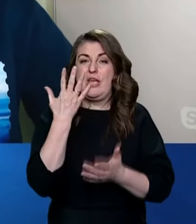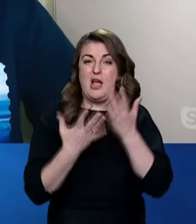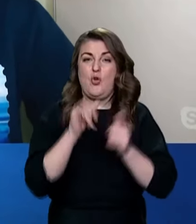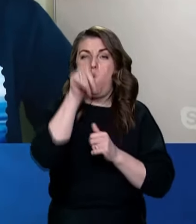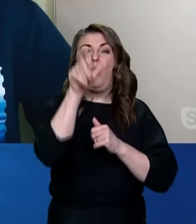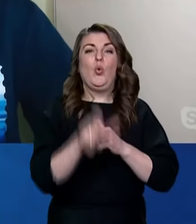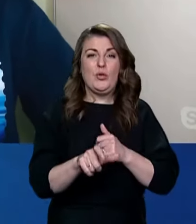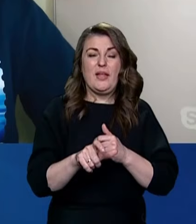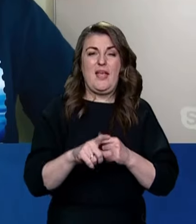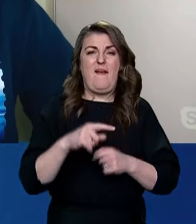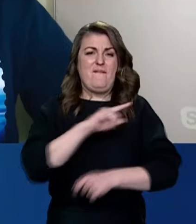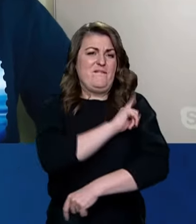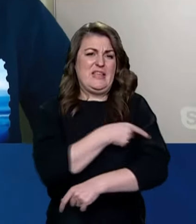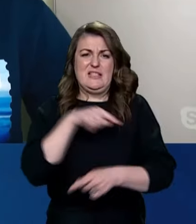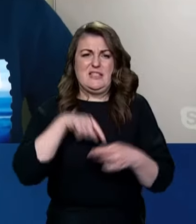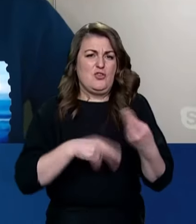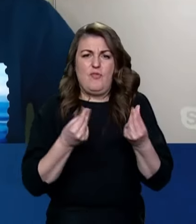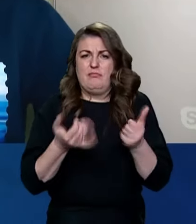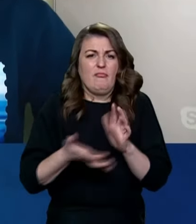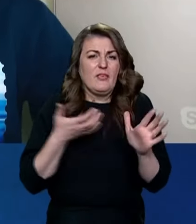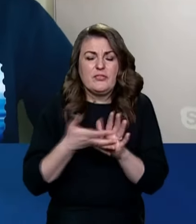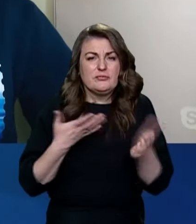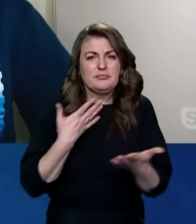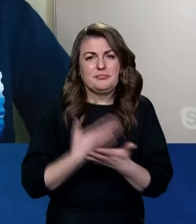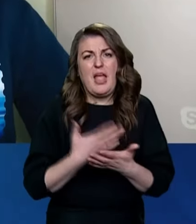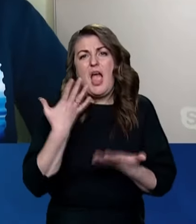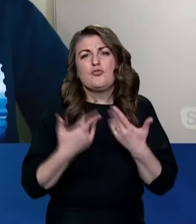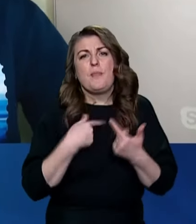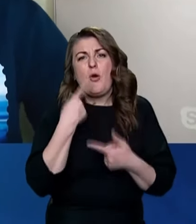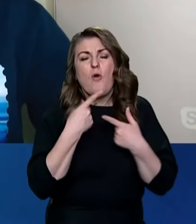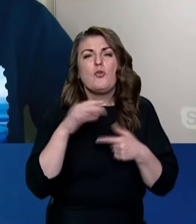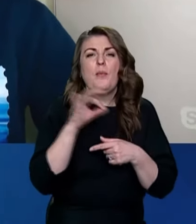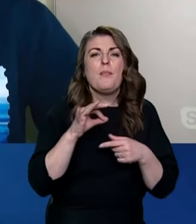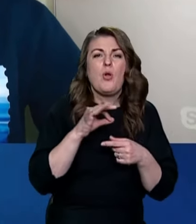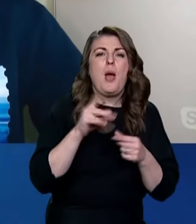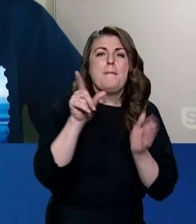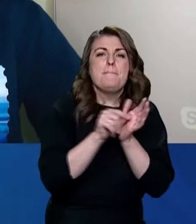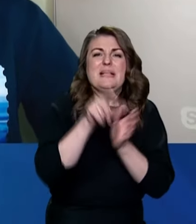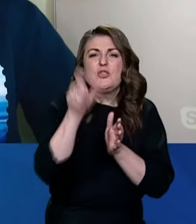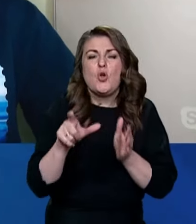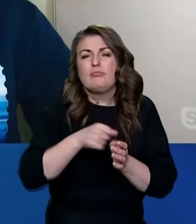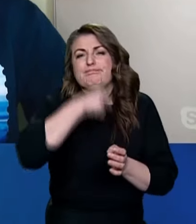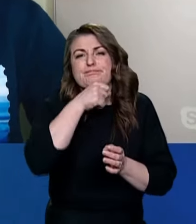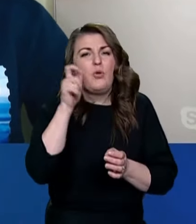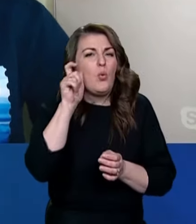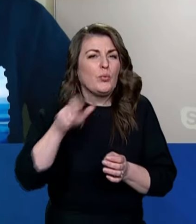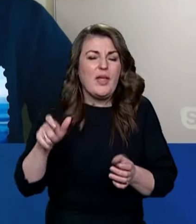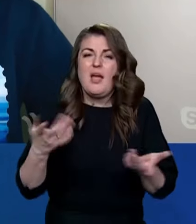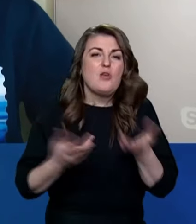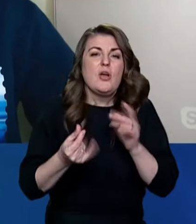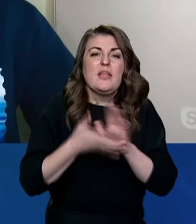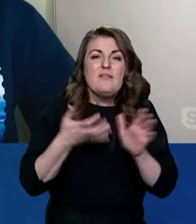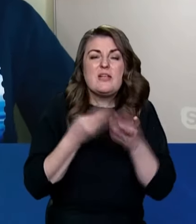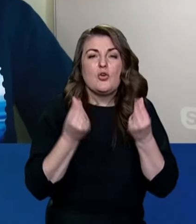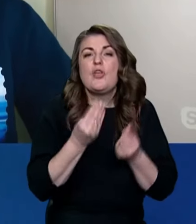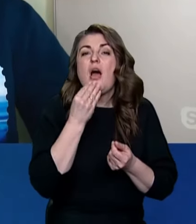у людини фізично не вистачає грошей, якщо ми говоримо про пенсіонерів, про літніх людей, якщо не вистачає грошей